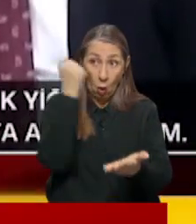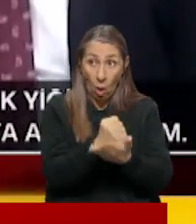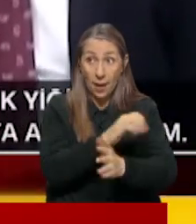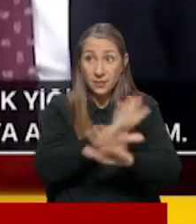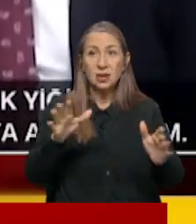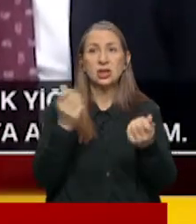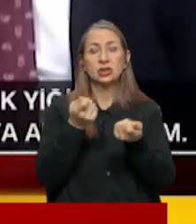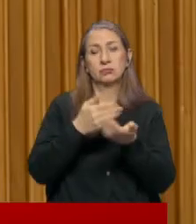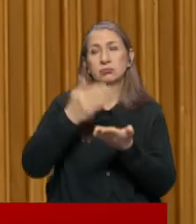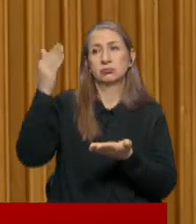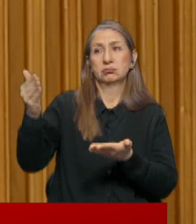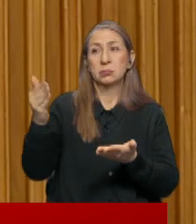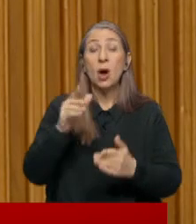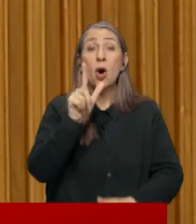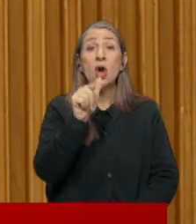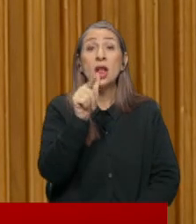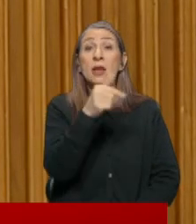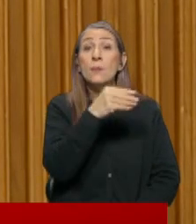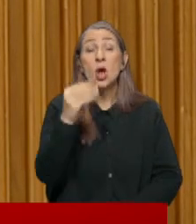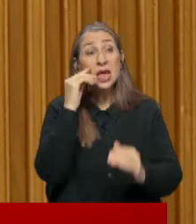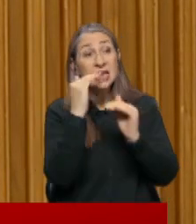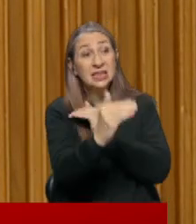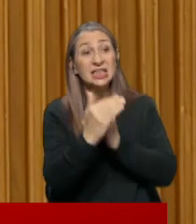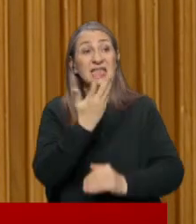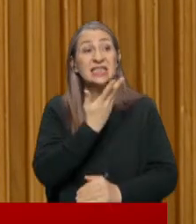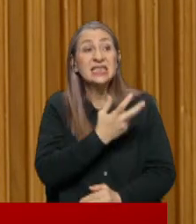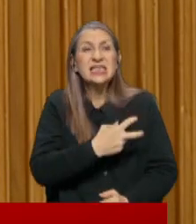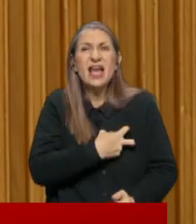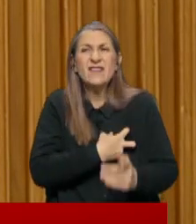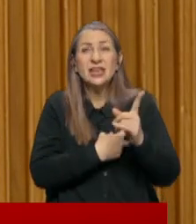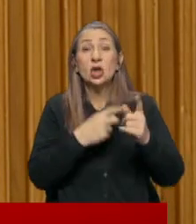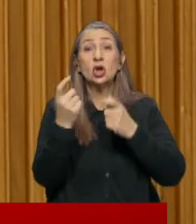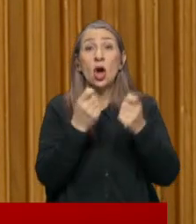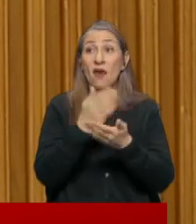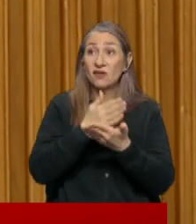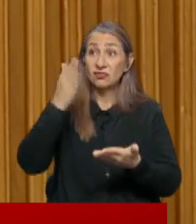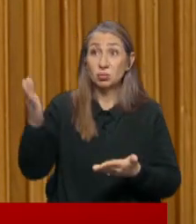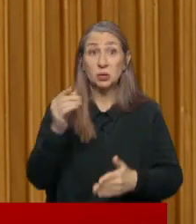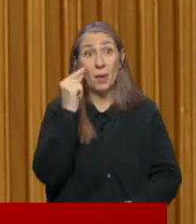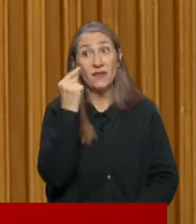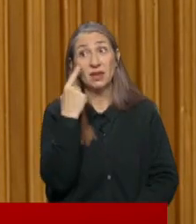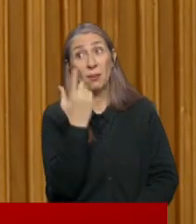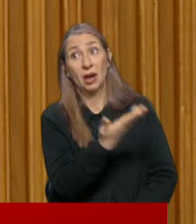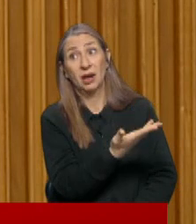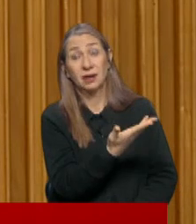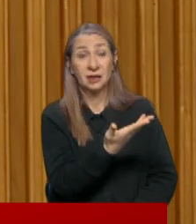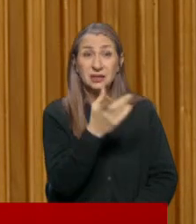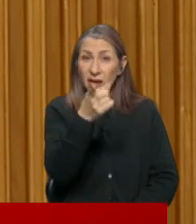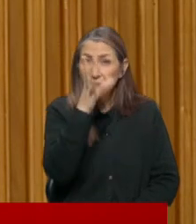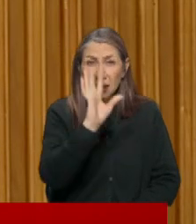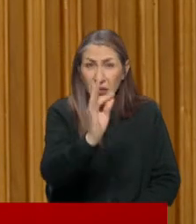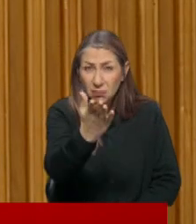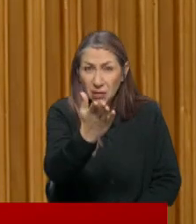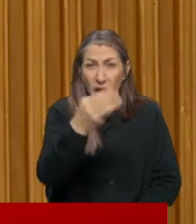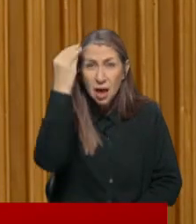açığa alırsınız. 2-2 daha 4. 16 milyon insanın sevgilisini görevden alacakmış beyefendiye bakın. Sen